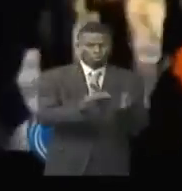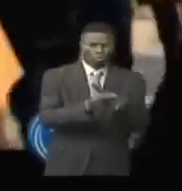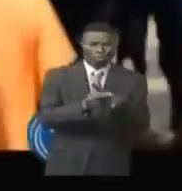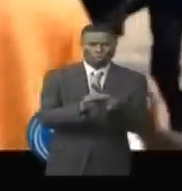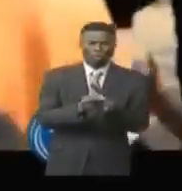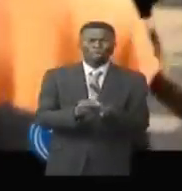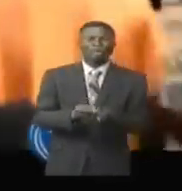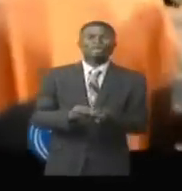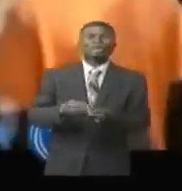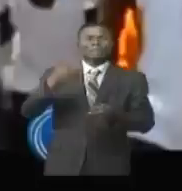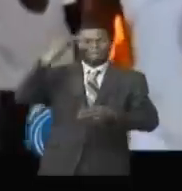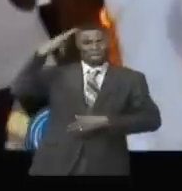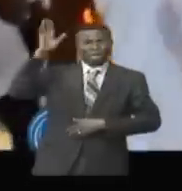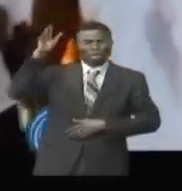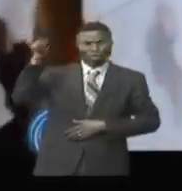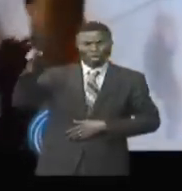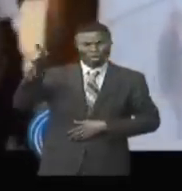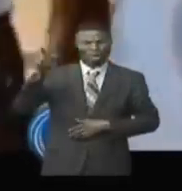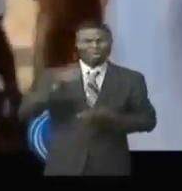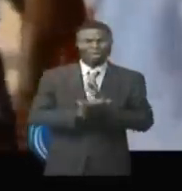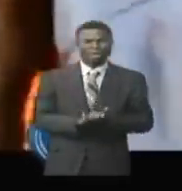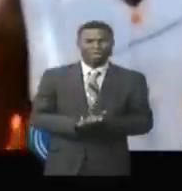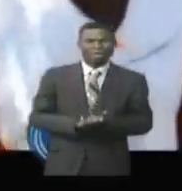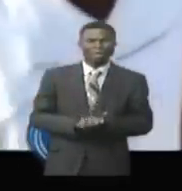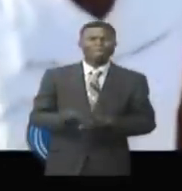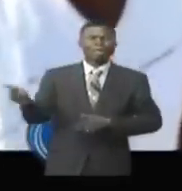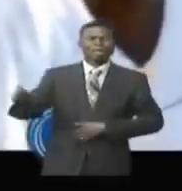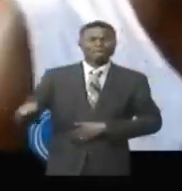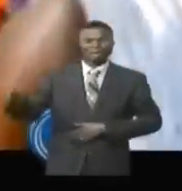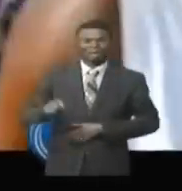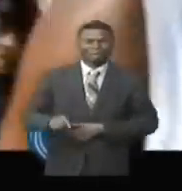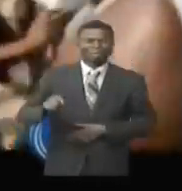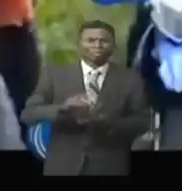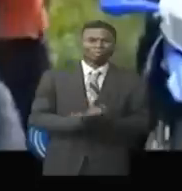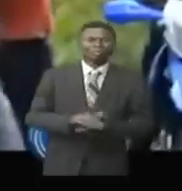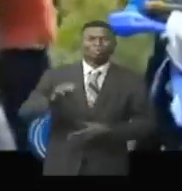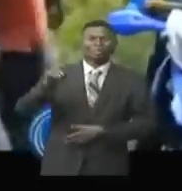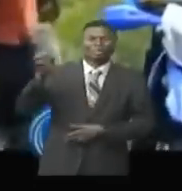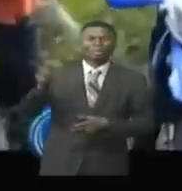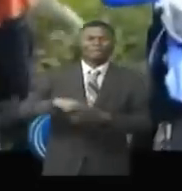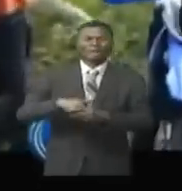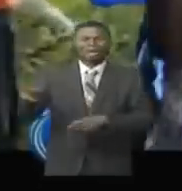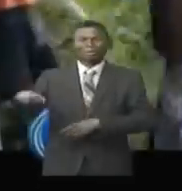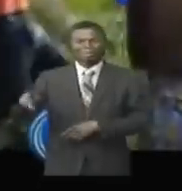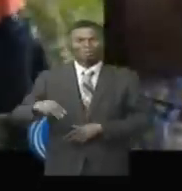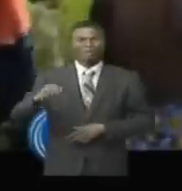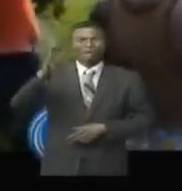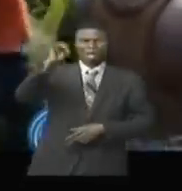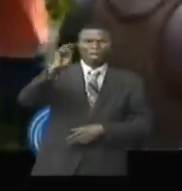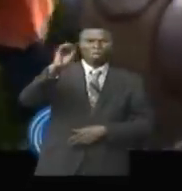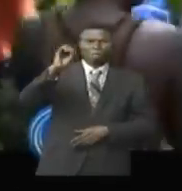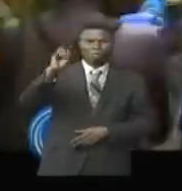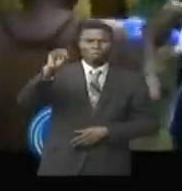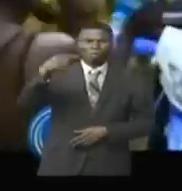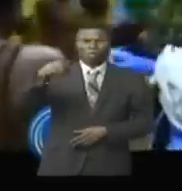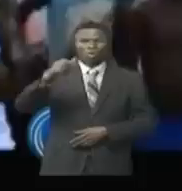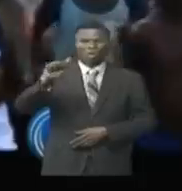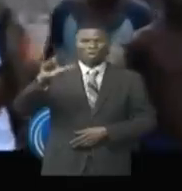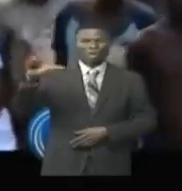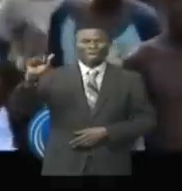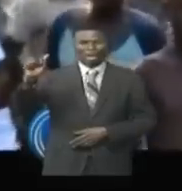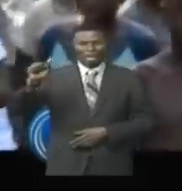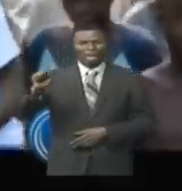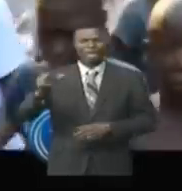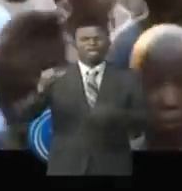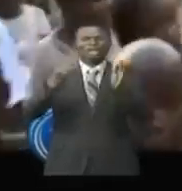vaste secteur de Bosso-Simba, en plein territoire de Bongandanga, dans la province de la Mongala, ont vibré le week-end dernier